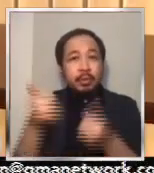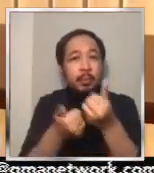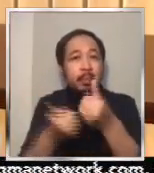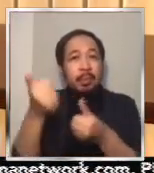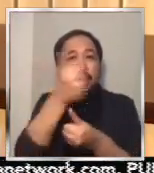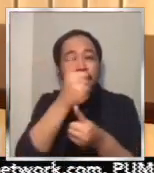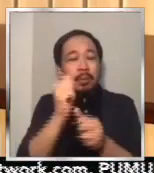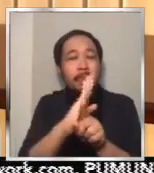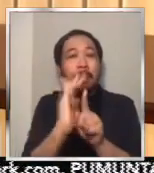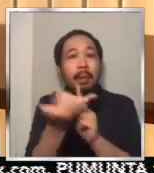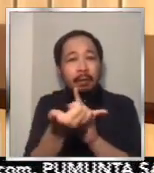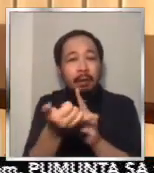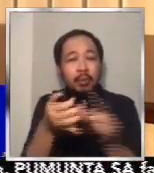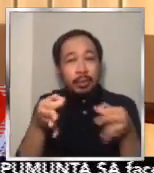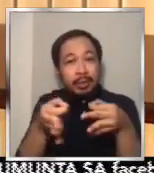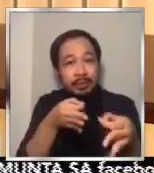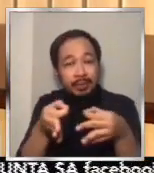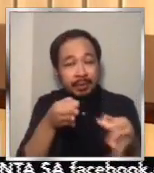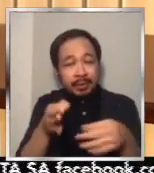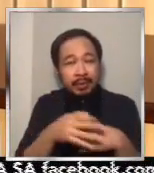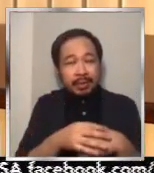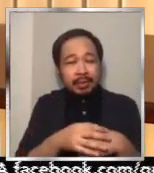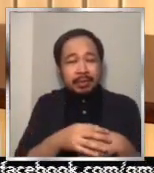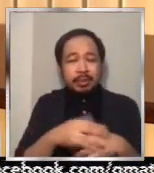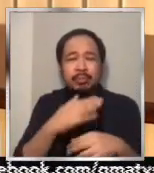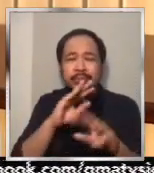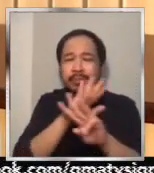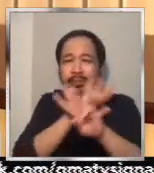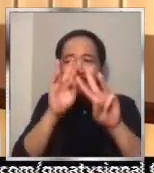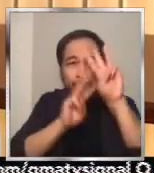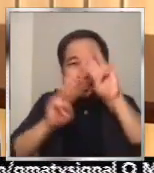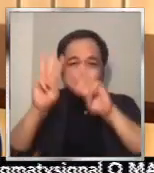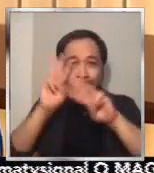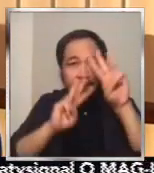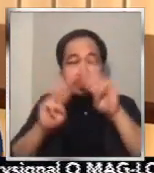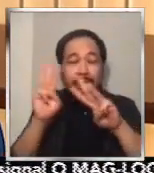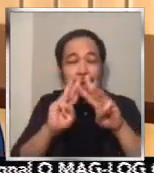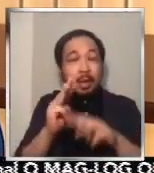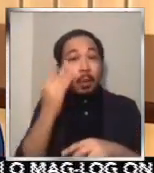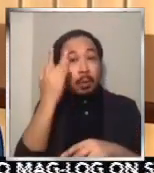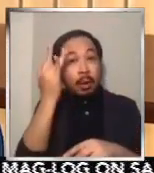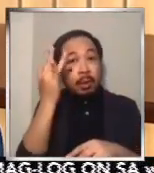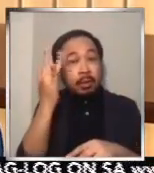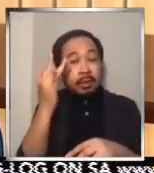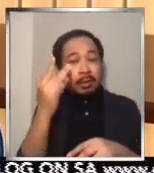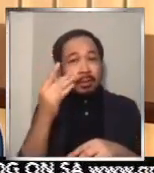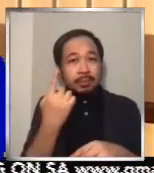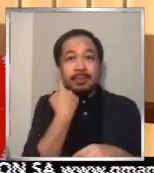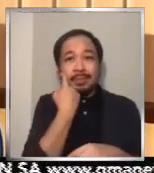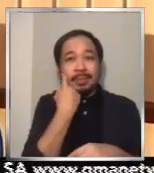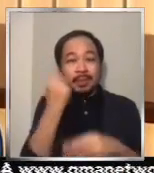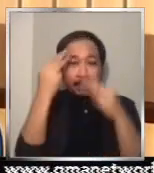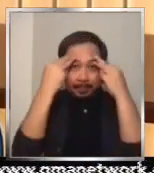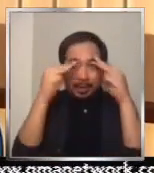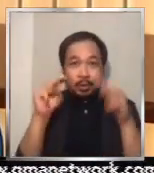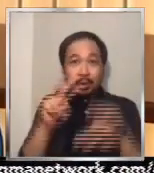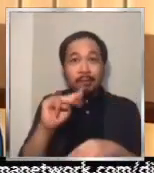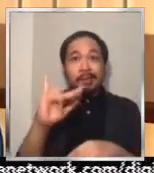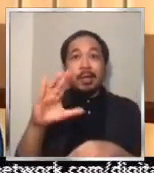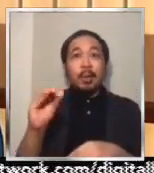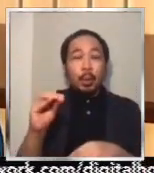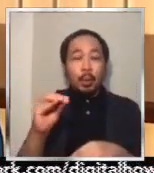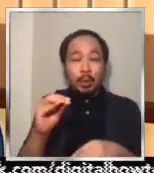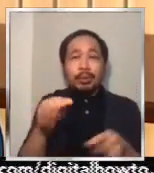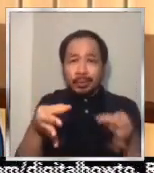Pinagbuhatan. Sa mga Pinagbuhatenyo, huwag po silang mag-alala kasi sabi na rin naman po ng ating Mayor Vico na lahat po ay